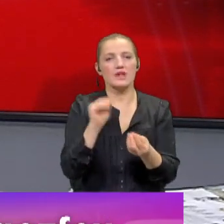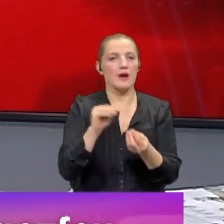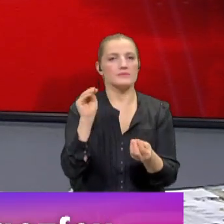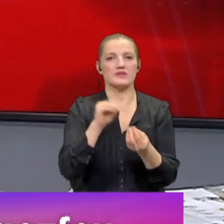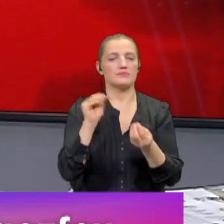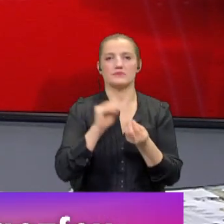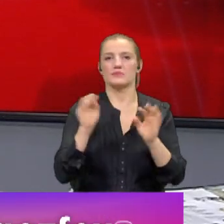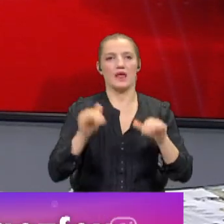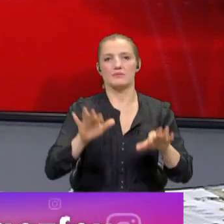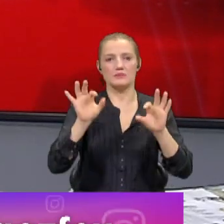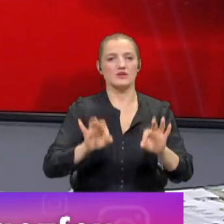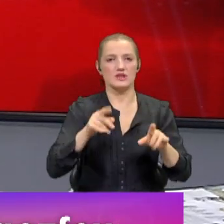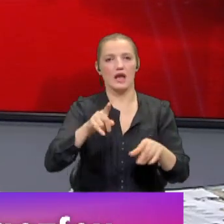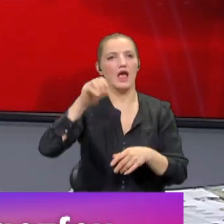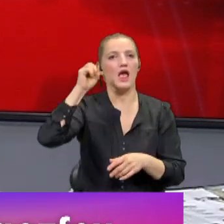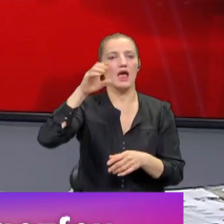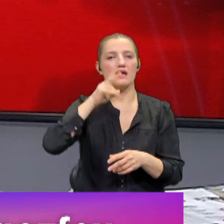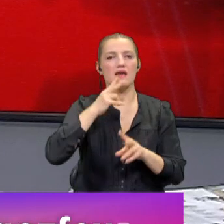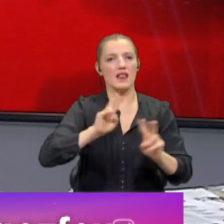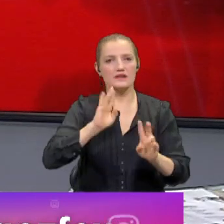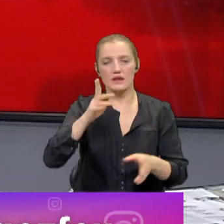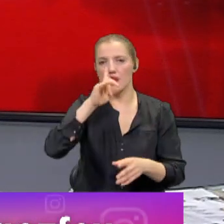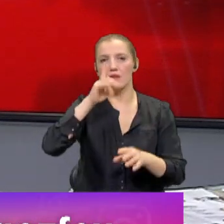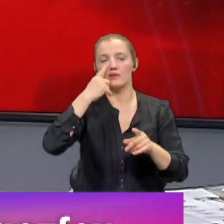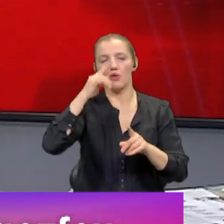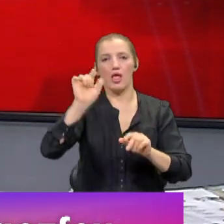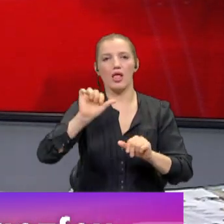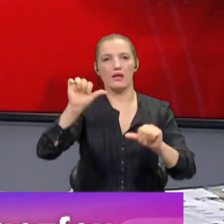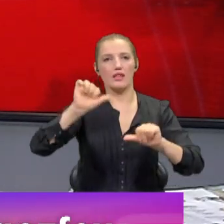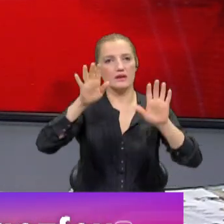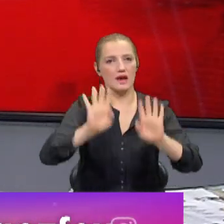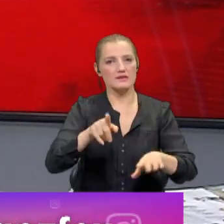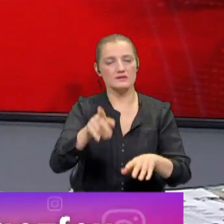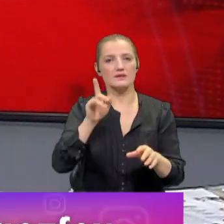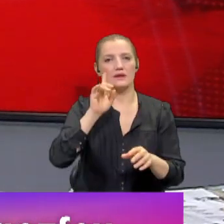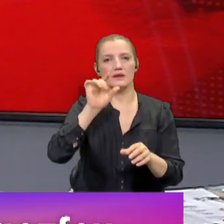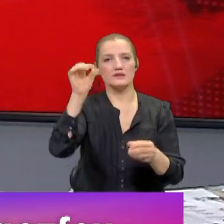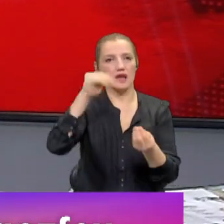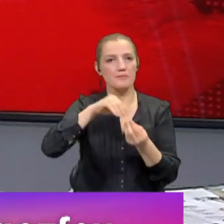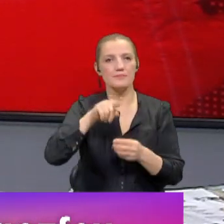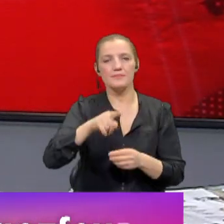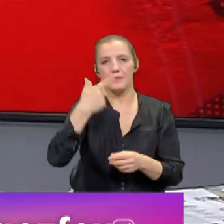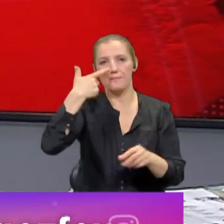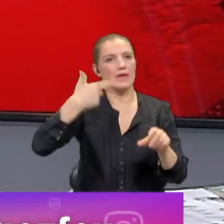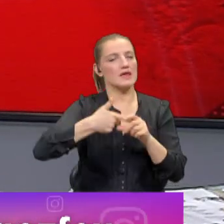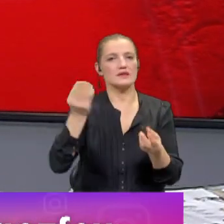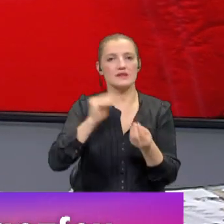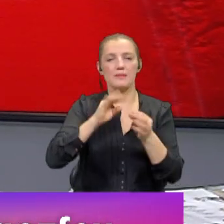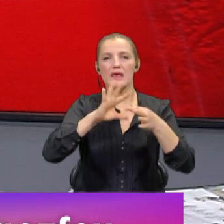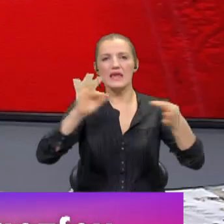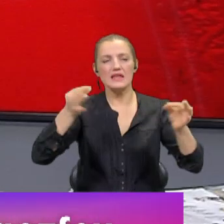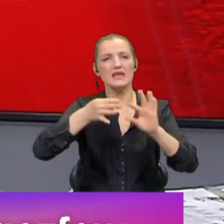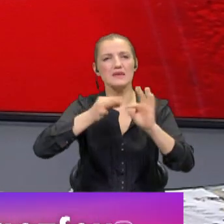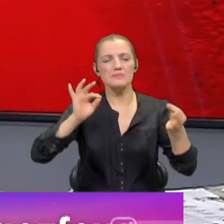zamlar gelmeye başladı elektrikle gördük doğalgazda gördük akaryakıtta gördük et iğneden ipliğe her